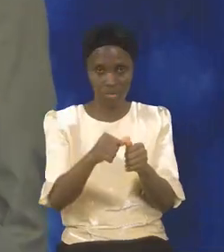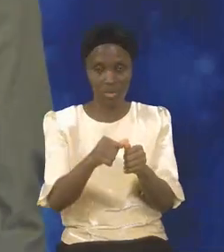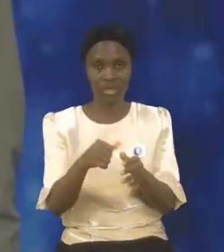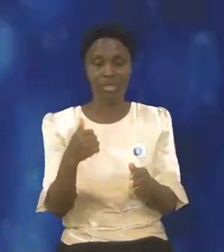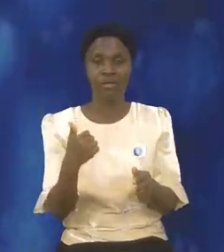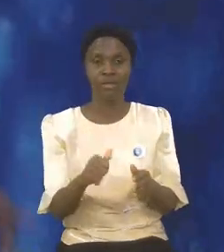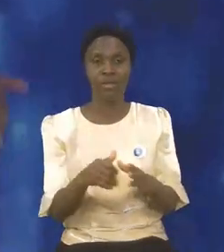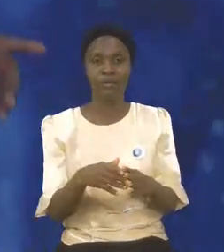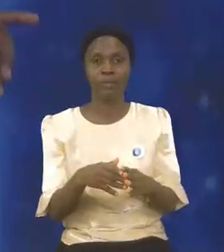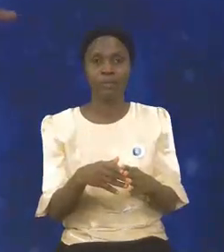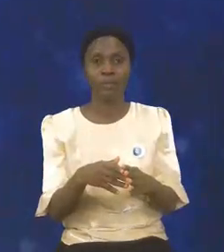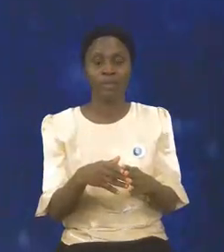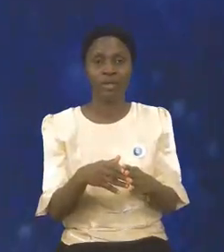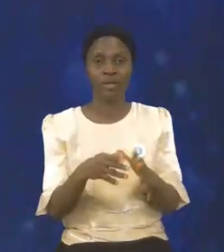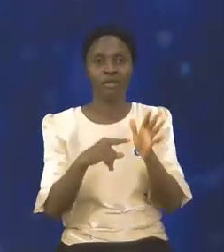Les 10 pierres